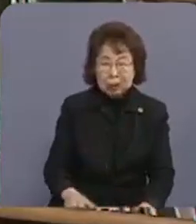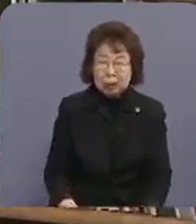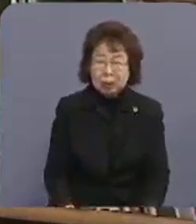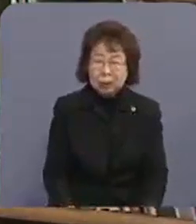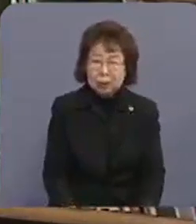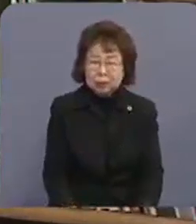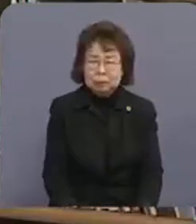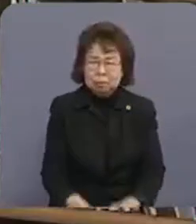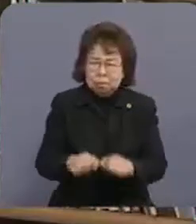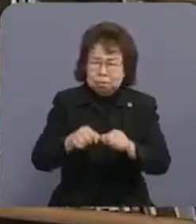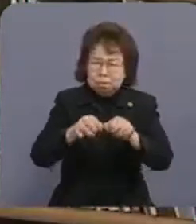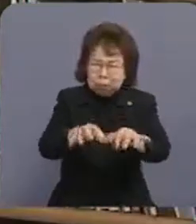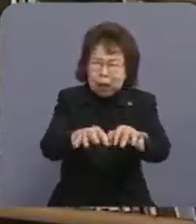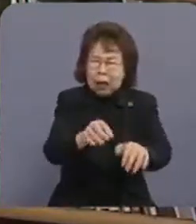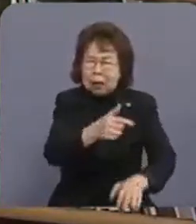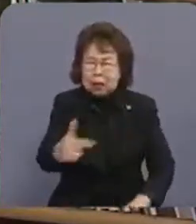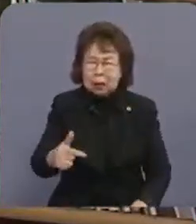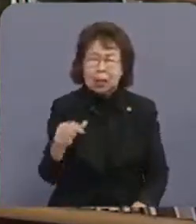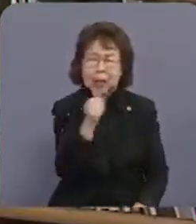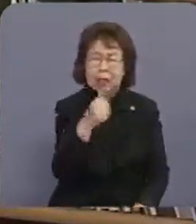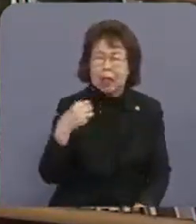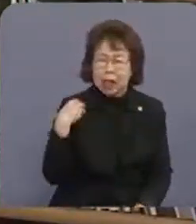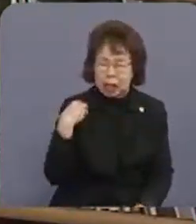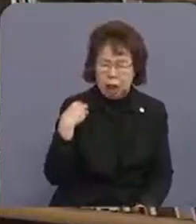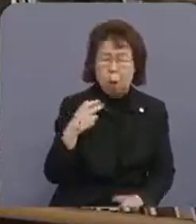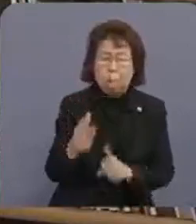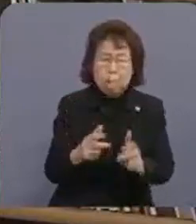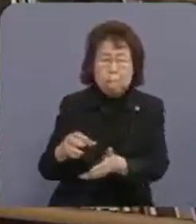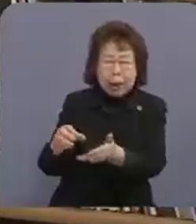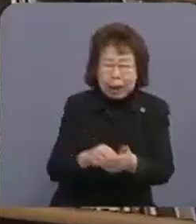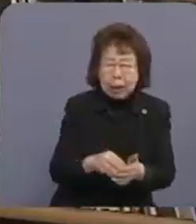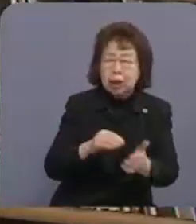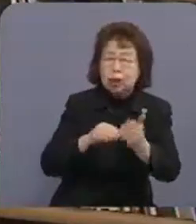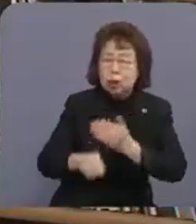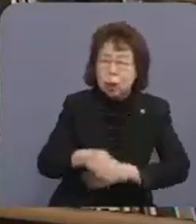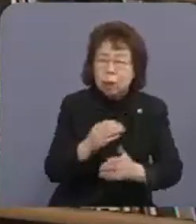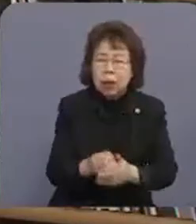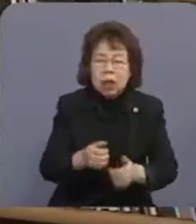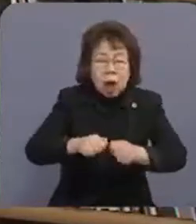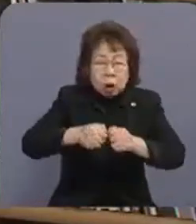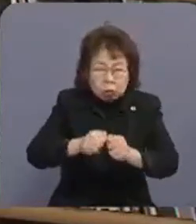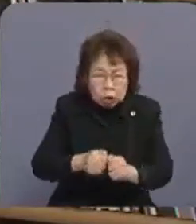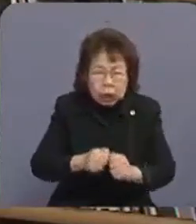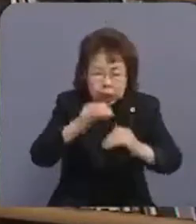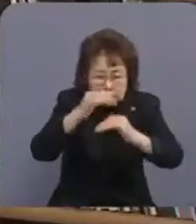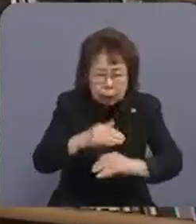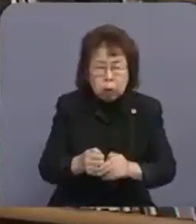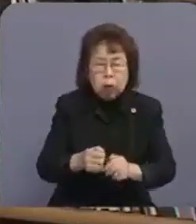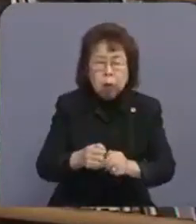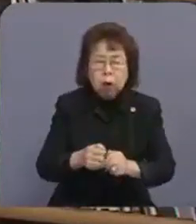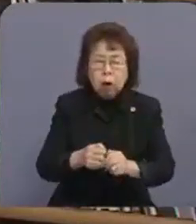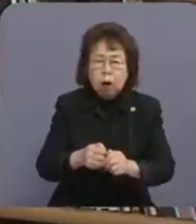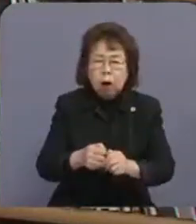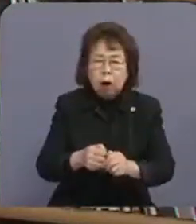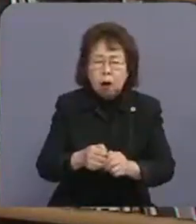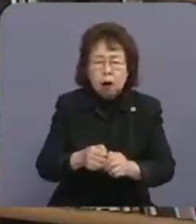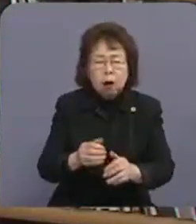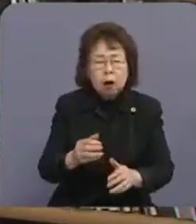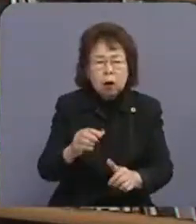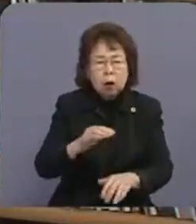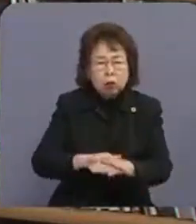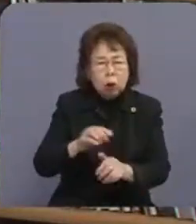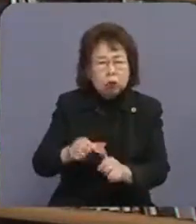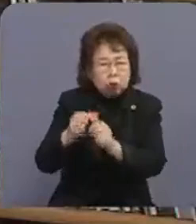파급력이 큰 앵커 기업들을 좀 타겟으로 해서 우선적으로 조금 더 구체적으로 이제 세부적으로 력을 공급하는